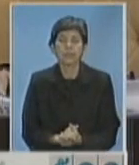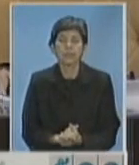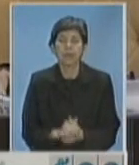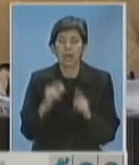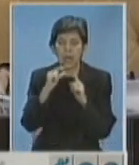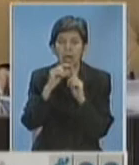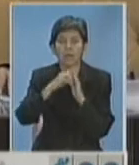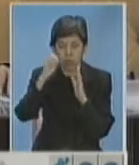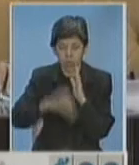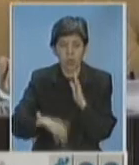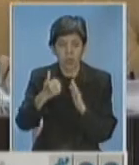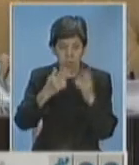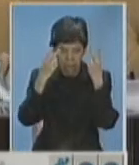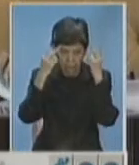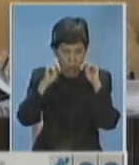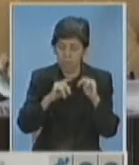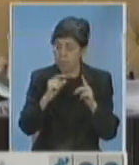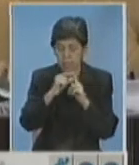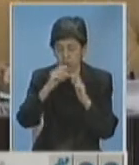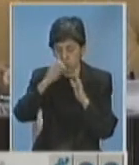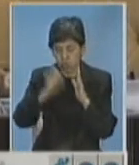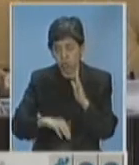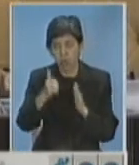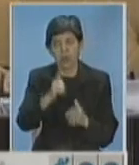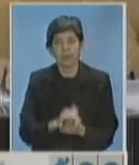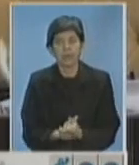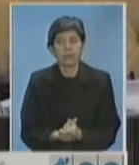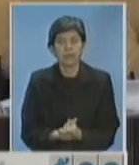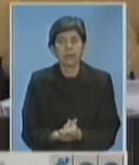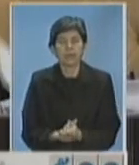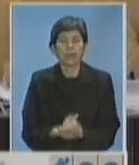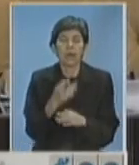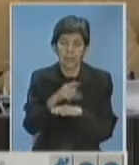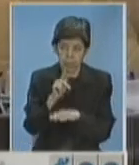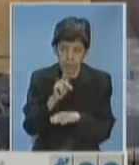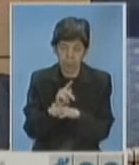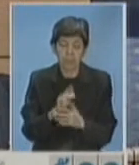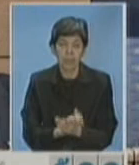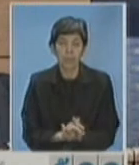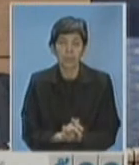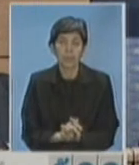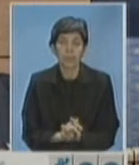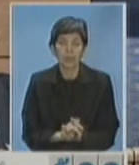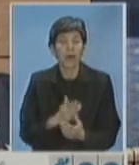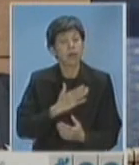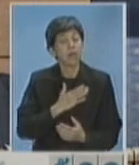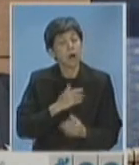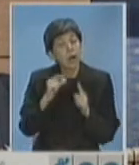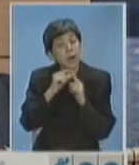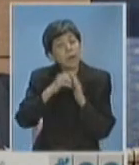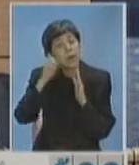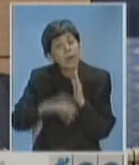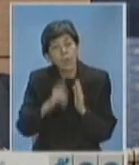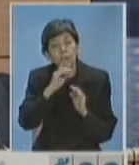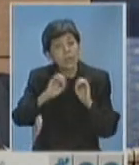ถอนคำพูดตรงเมื่อกี้นายกรัฐมนตรีเมื่อกี้น่ะท่านถอนเถอะ ท่านประธานที่เคารพจะให้ผมถอนคำไหนครับ